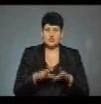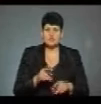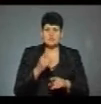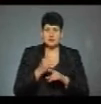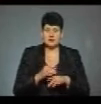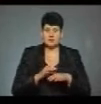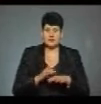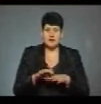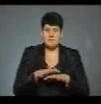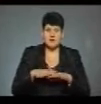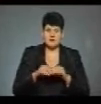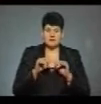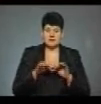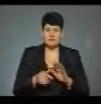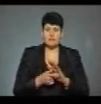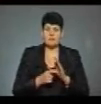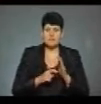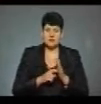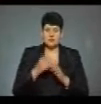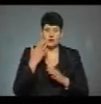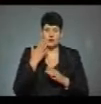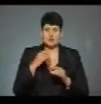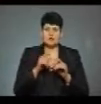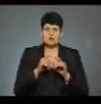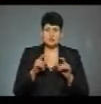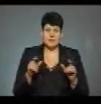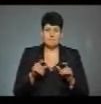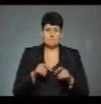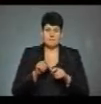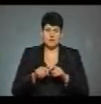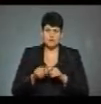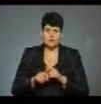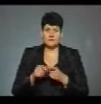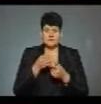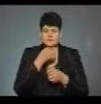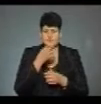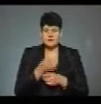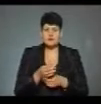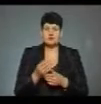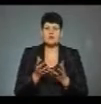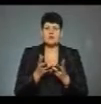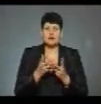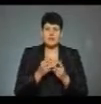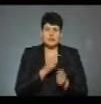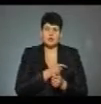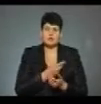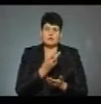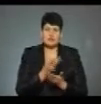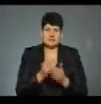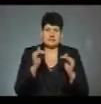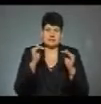проведення масових заходів в приміщеннях, коли штаб моніторингу захворюваності повідомить, що кількість госпіталізованих